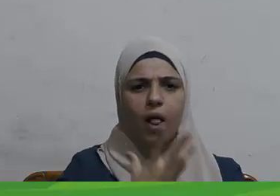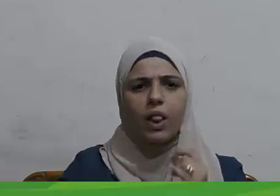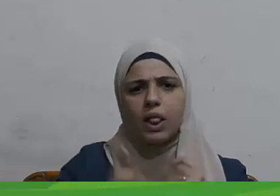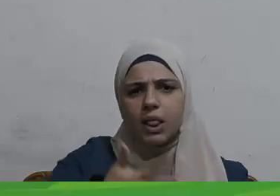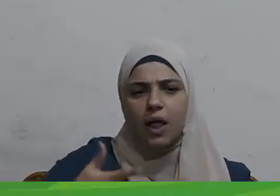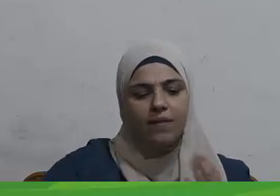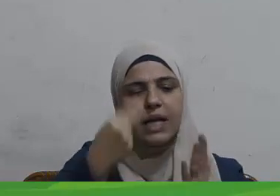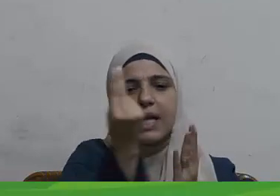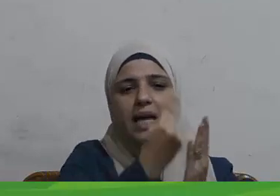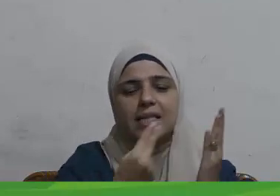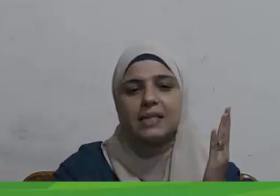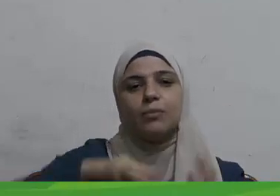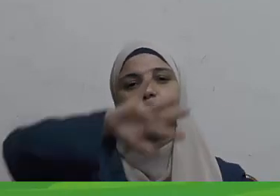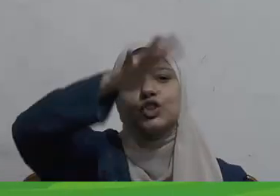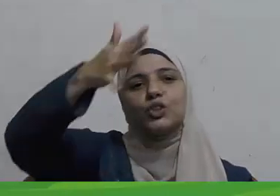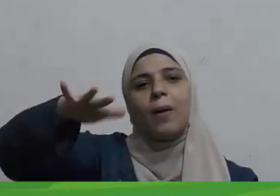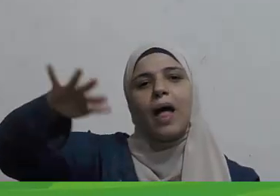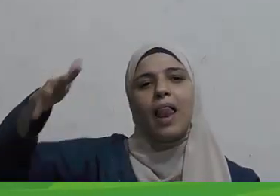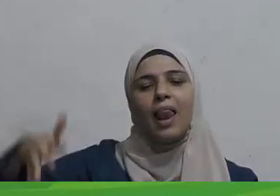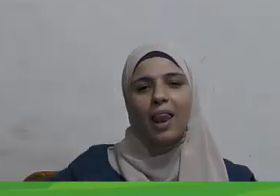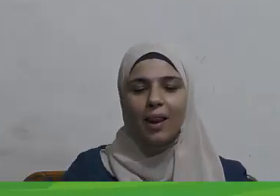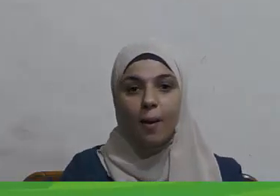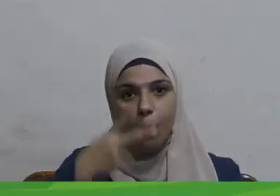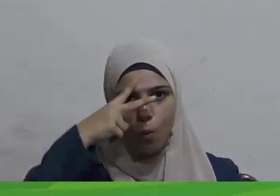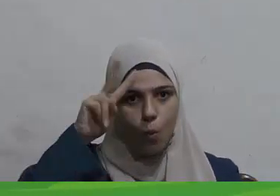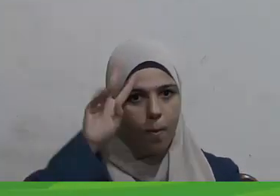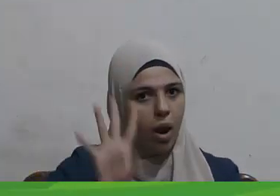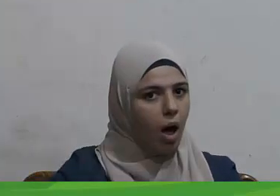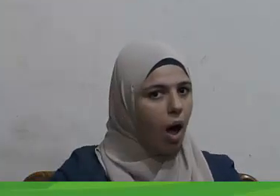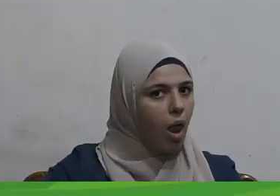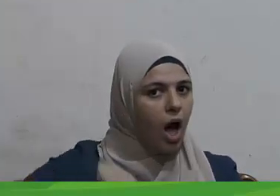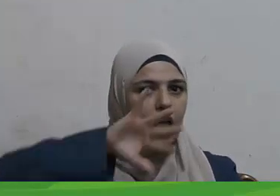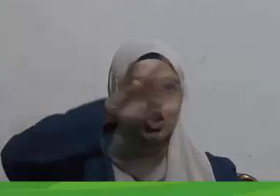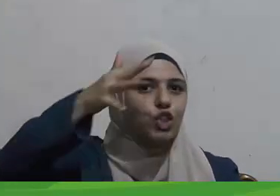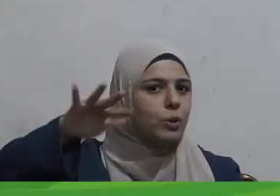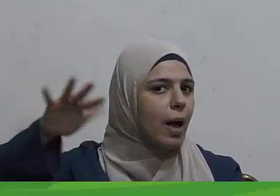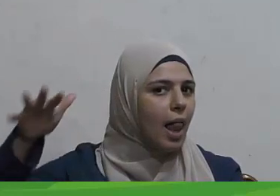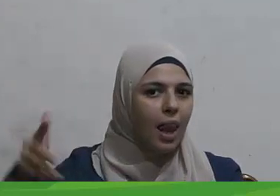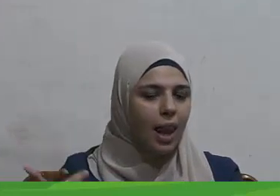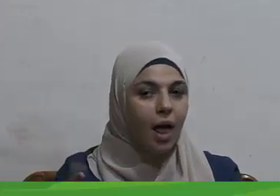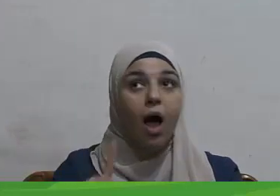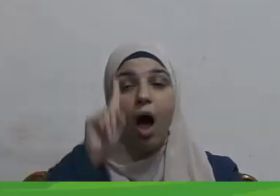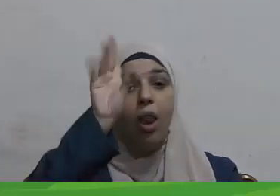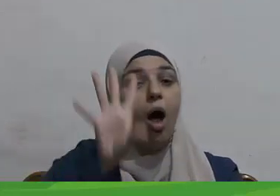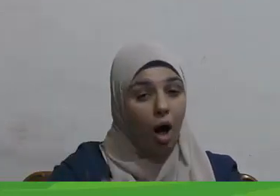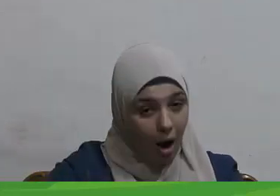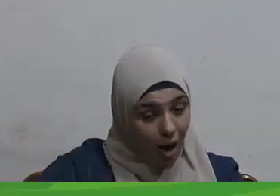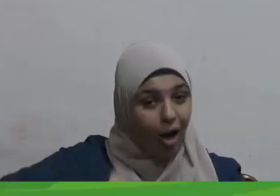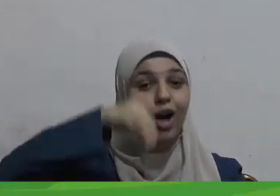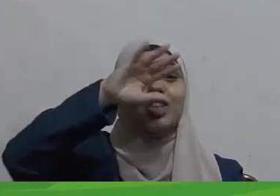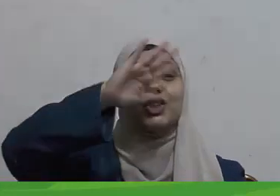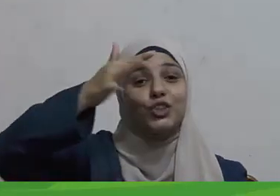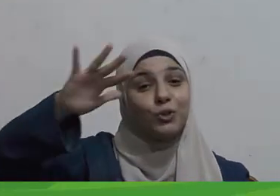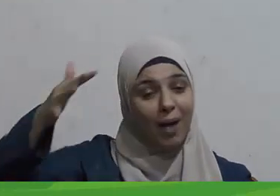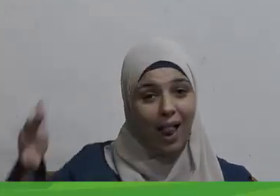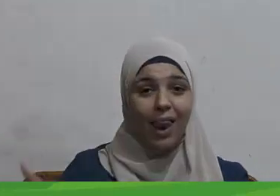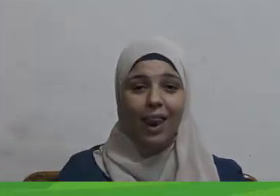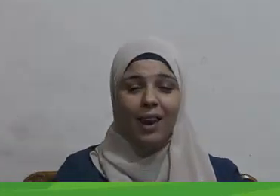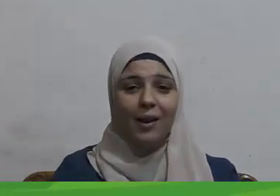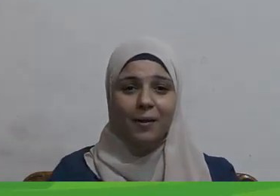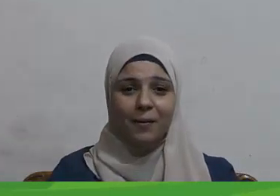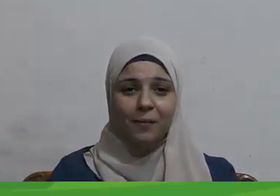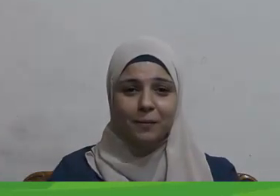أرى طفلا يرسم الجبال. ومن خلق الجبال؟ الله خلق الجبال.